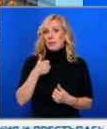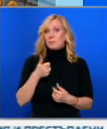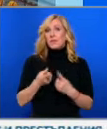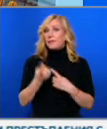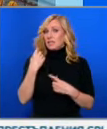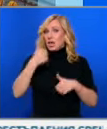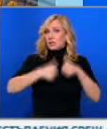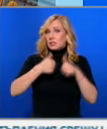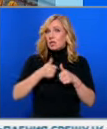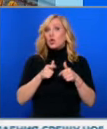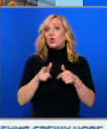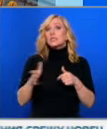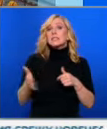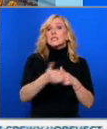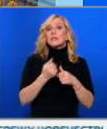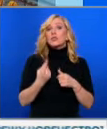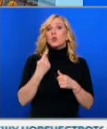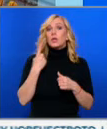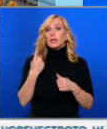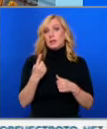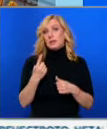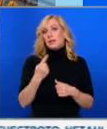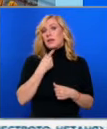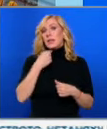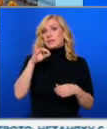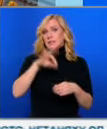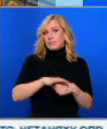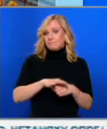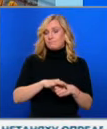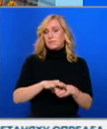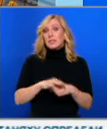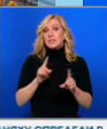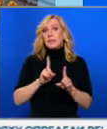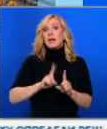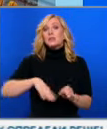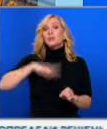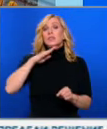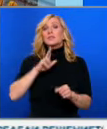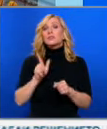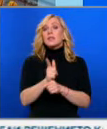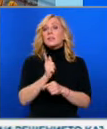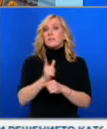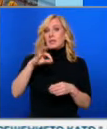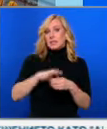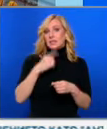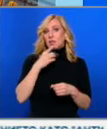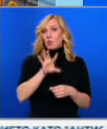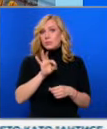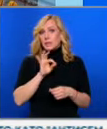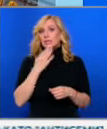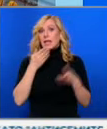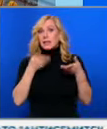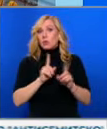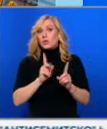гласуване, когато той събра 101 гласа за, се оказа, че не му достигат 17 гласа, за да бъде избран. За него